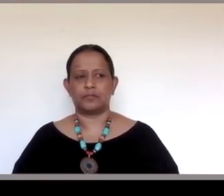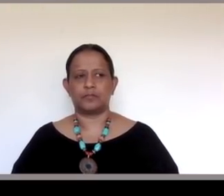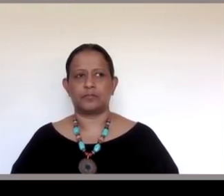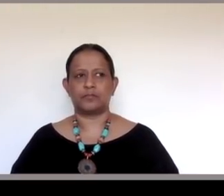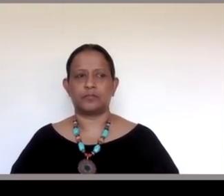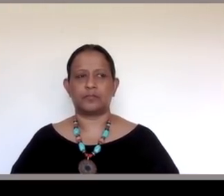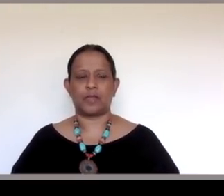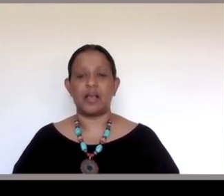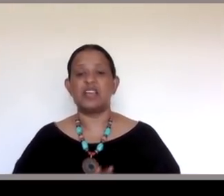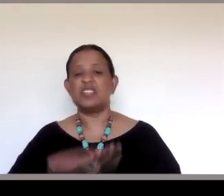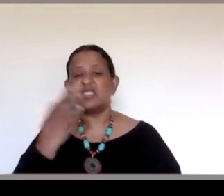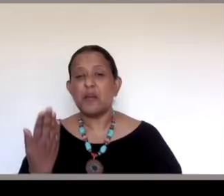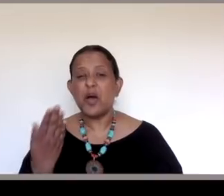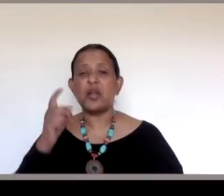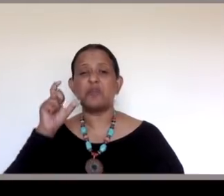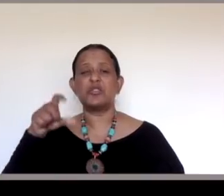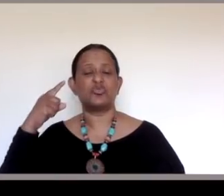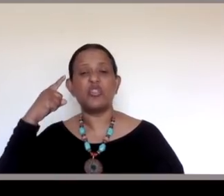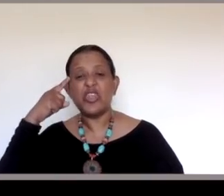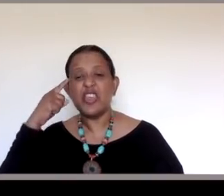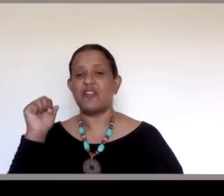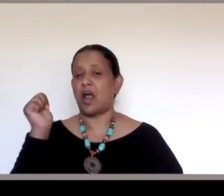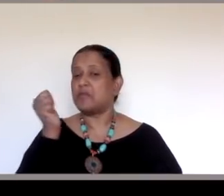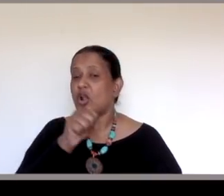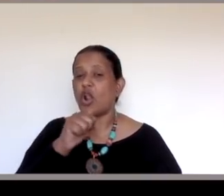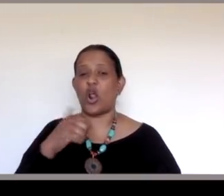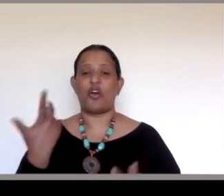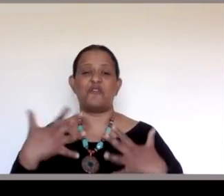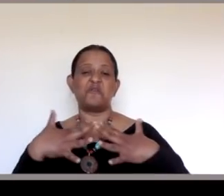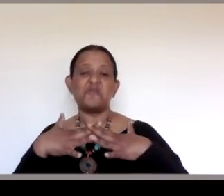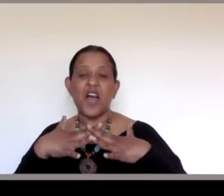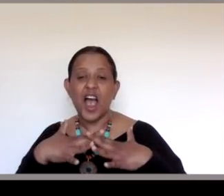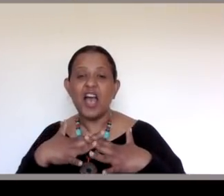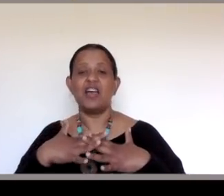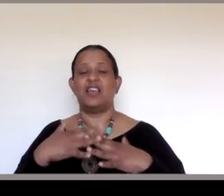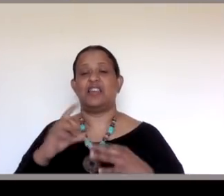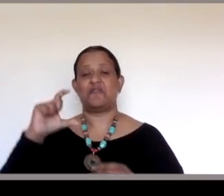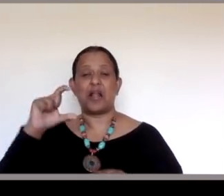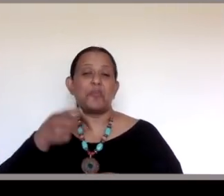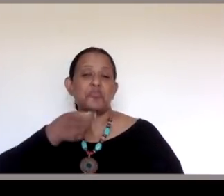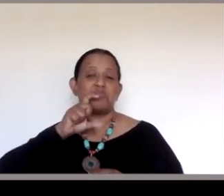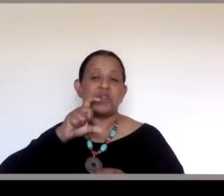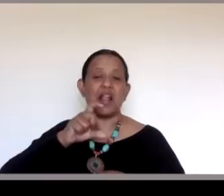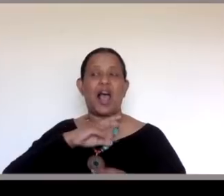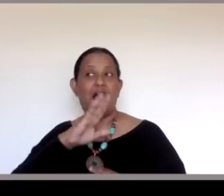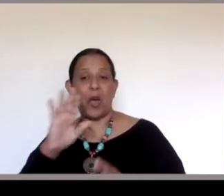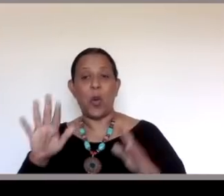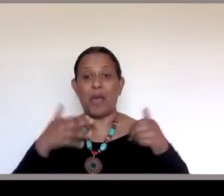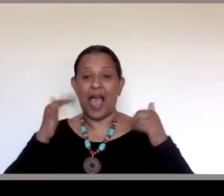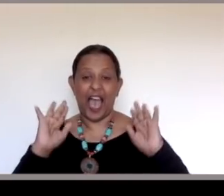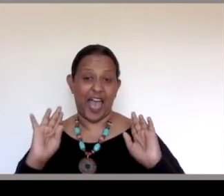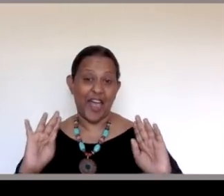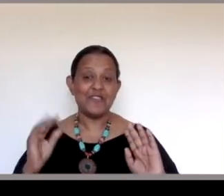மதுபானத்தால் சந்தோஷத்தை தேடி அதனால் உடலையும் உள்ளத்தையும் அவர் இன்பமடைய செய்ய முயற்சித்தார் என்று அப்பேராட்டே வைன்